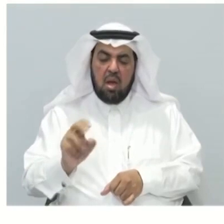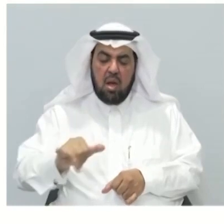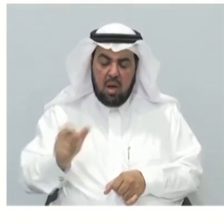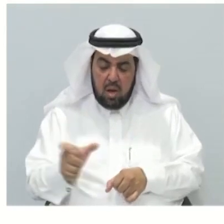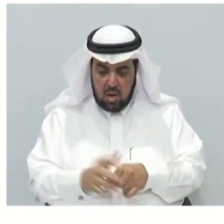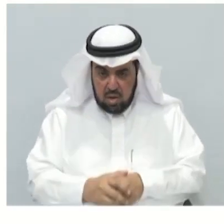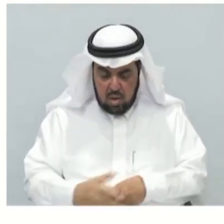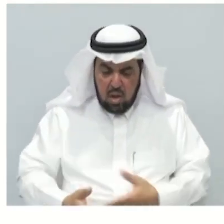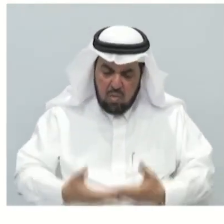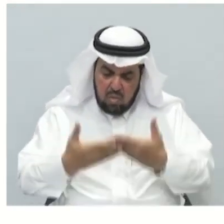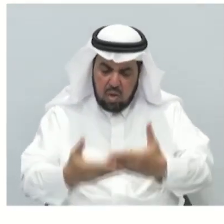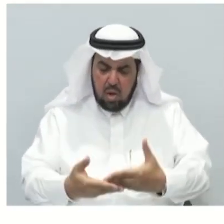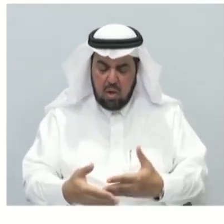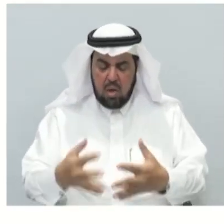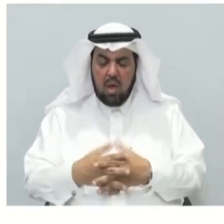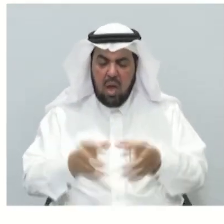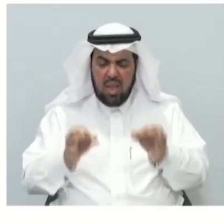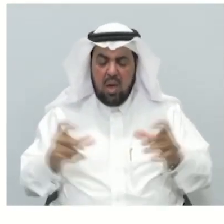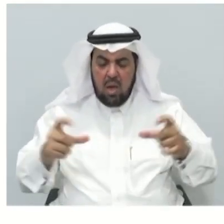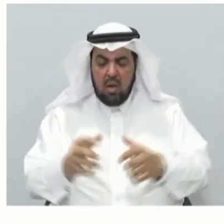فيما يتعلق في هذا